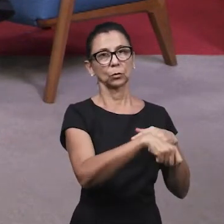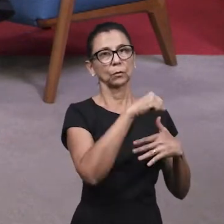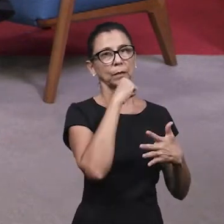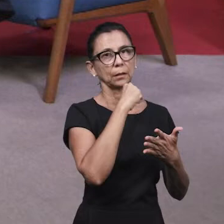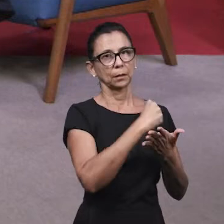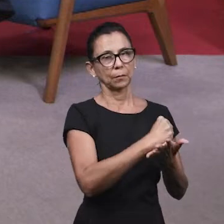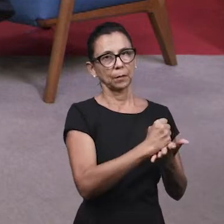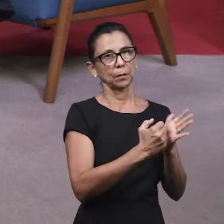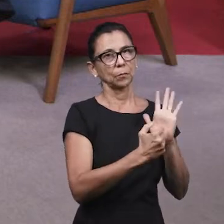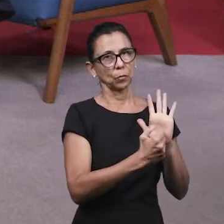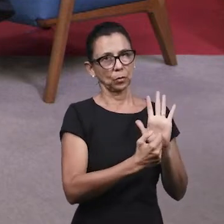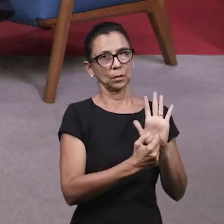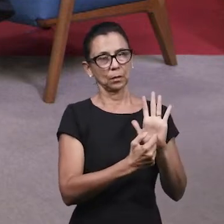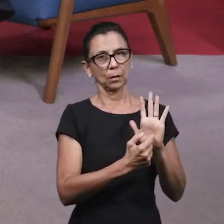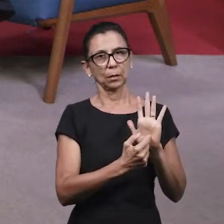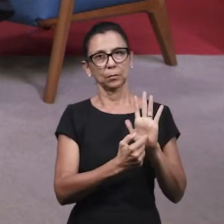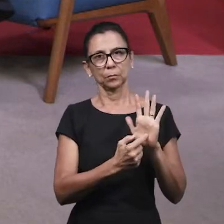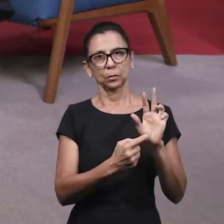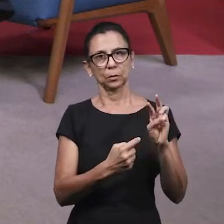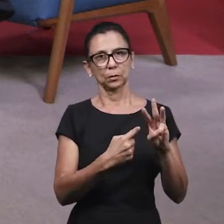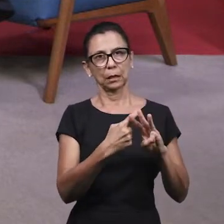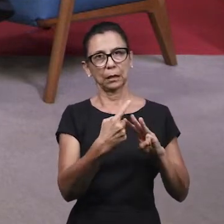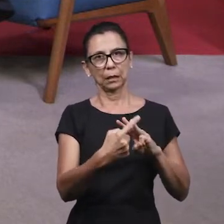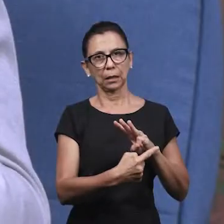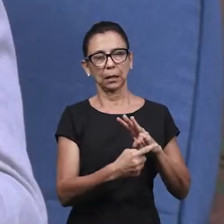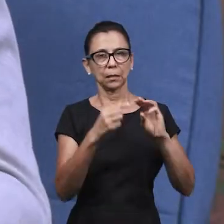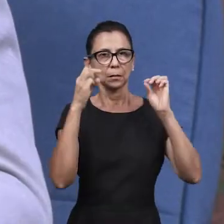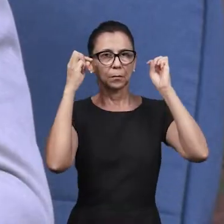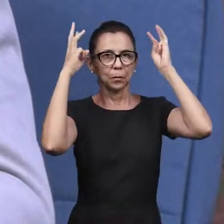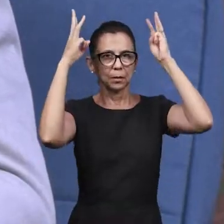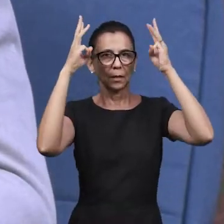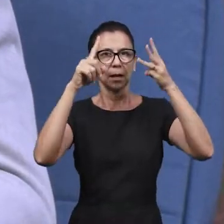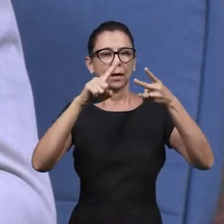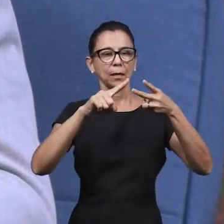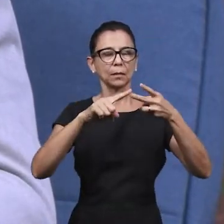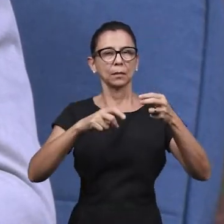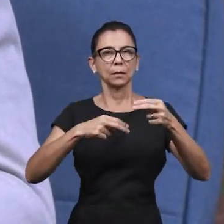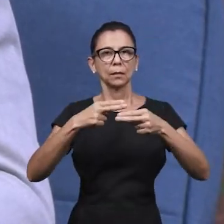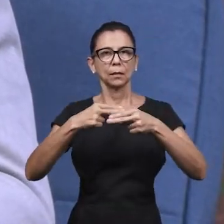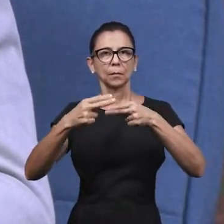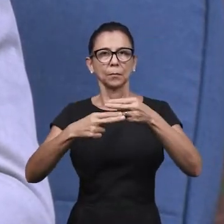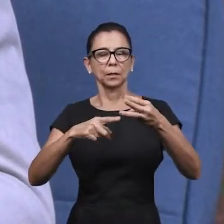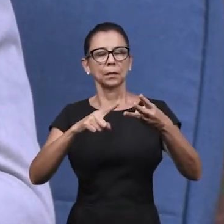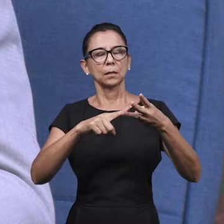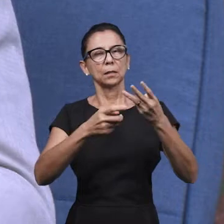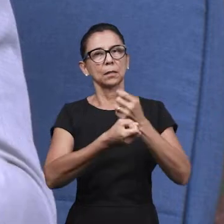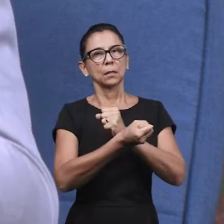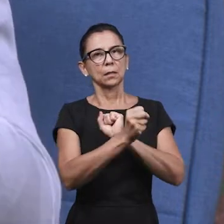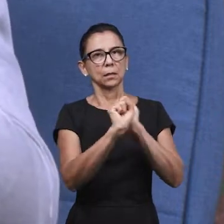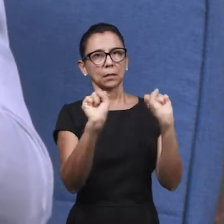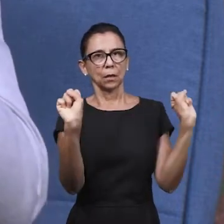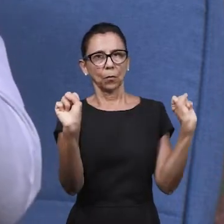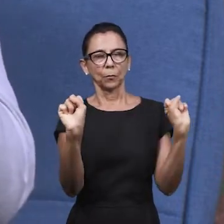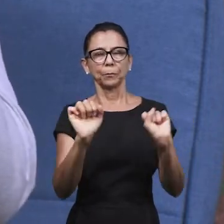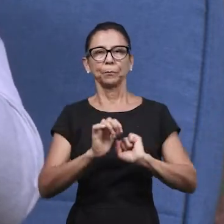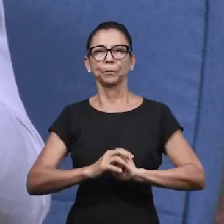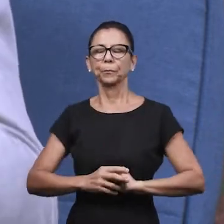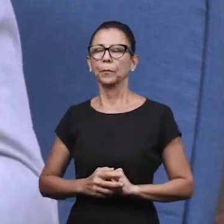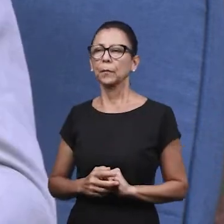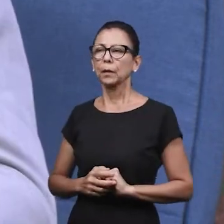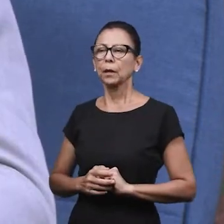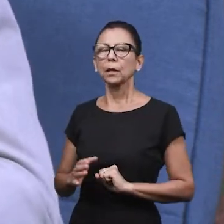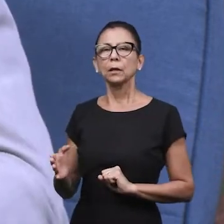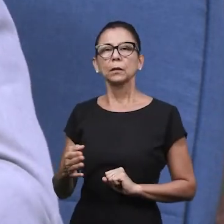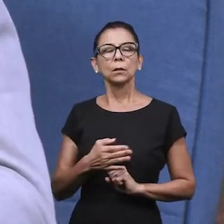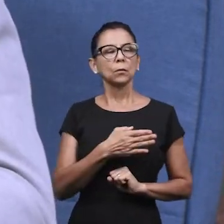avez cité ici trois, Moïse, Néhémie, Samson. Mais maintenant, Daniel, on demande toujours à ce que vous donniez une